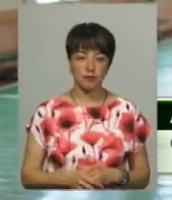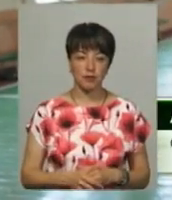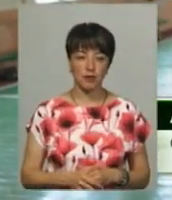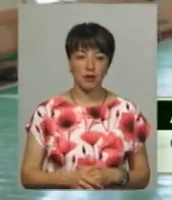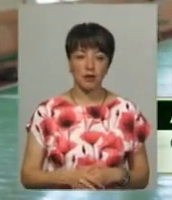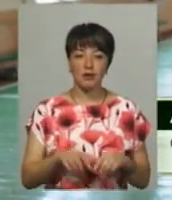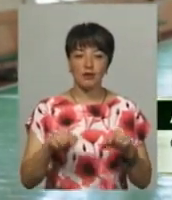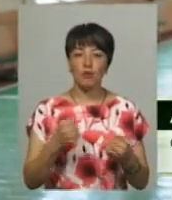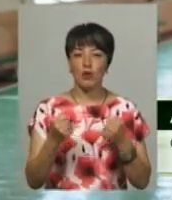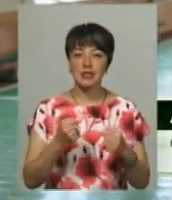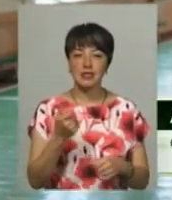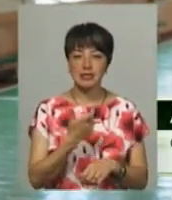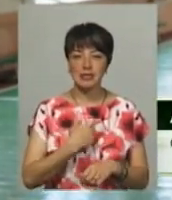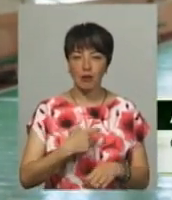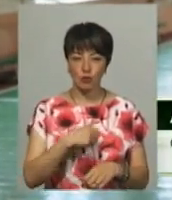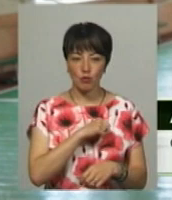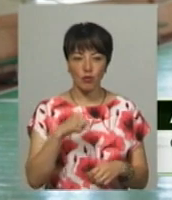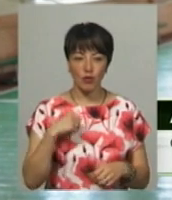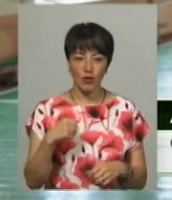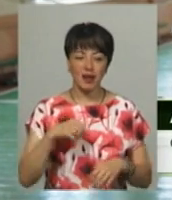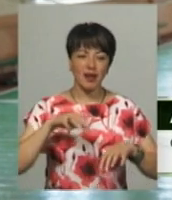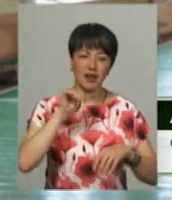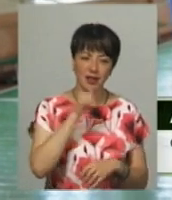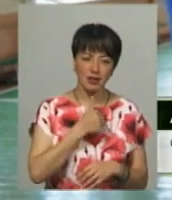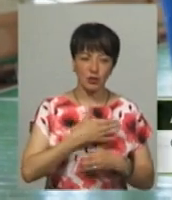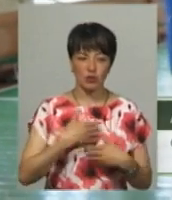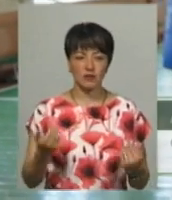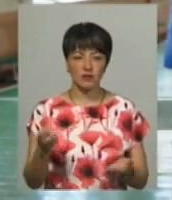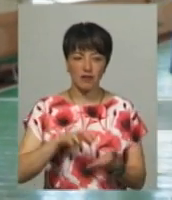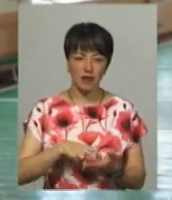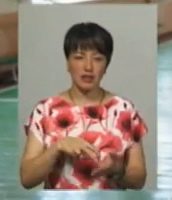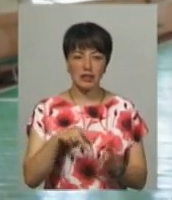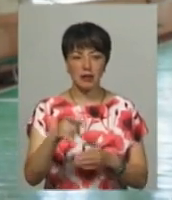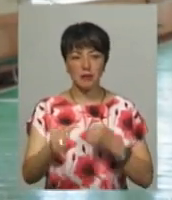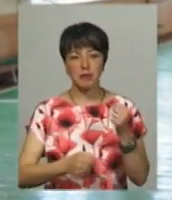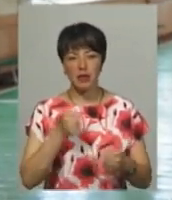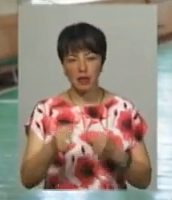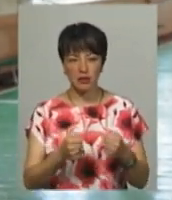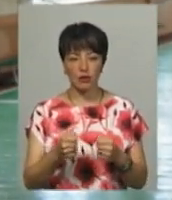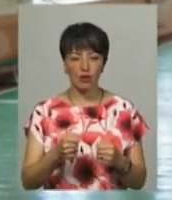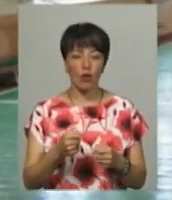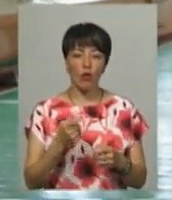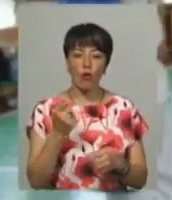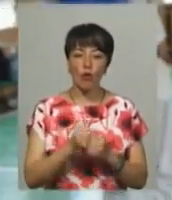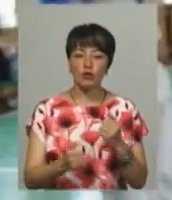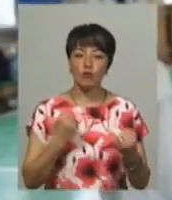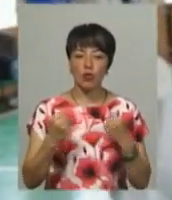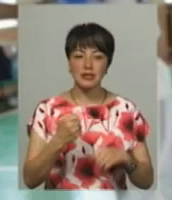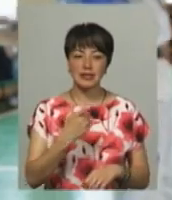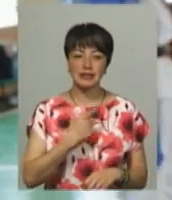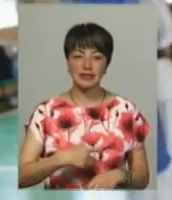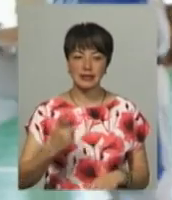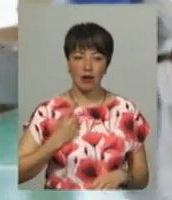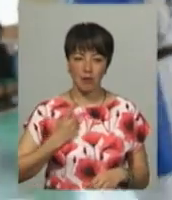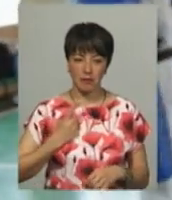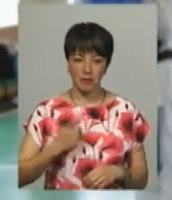сам з собою, зі своєю лінією, там інколи не хочеться вставати, йти там, бігати. Кожен бореться сам. Фактично діти б'ється